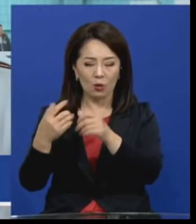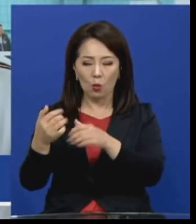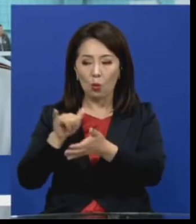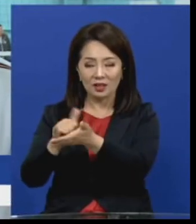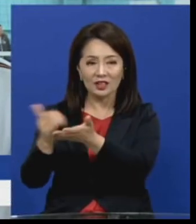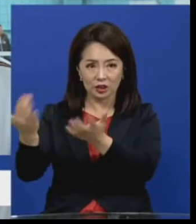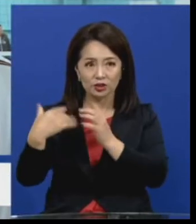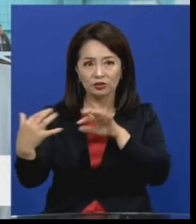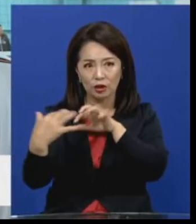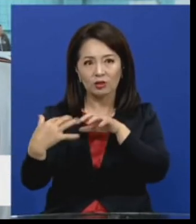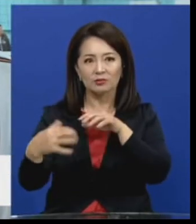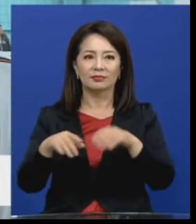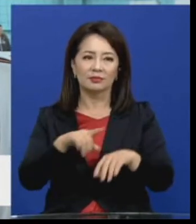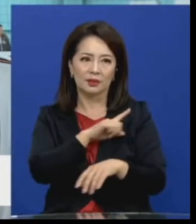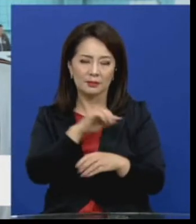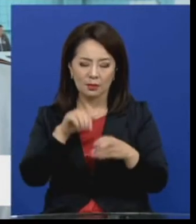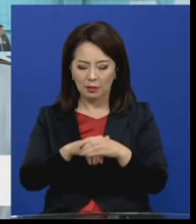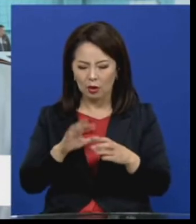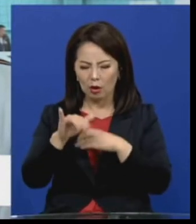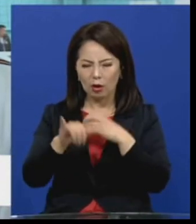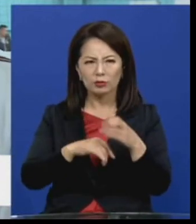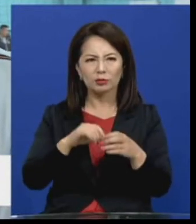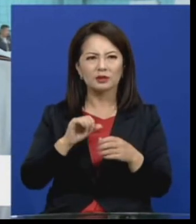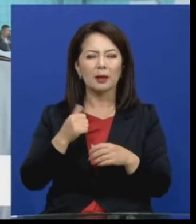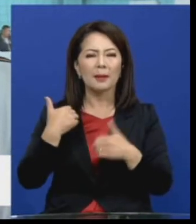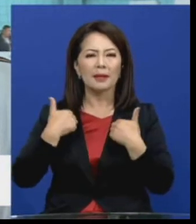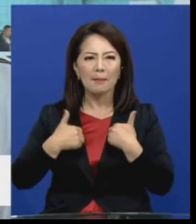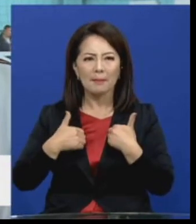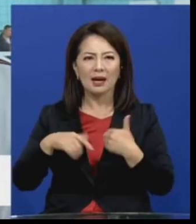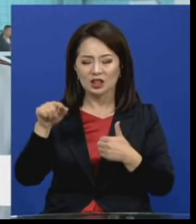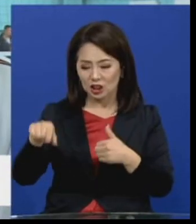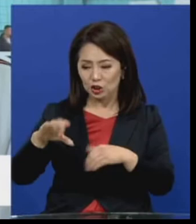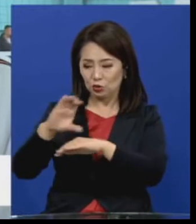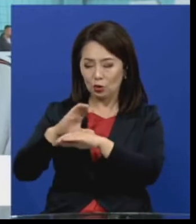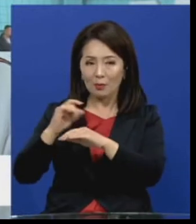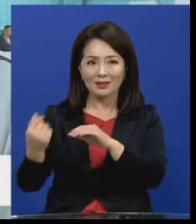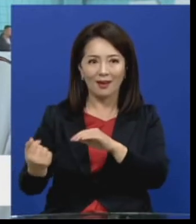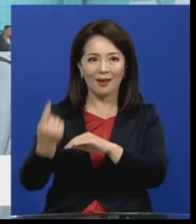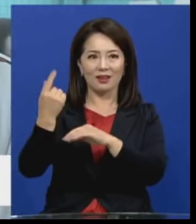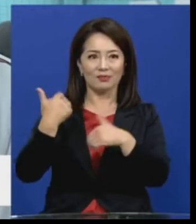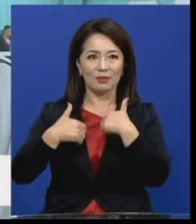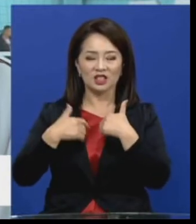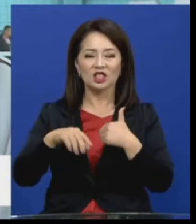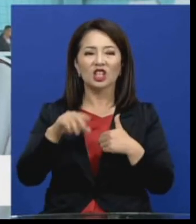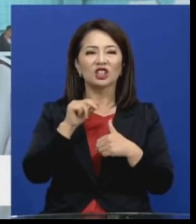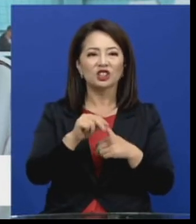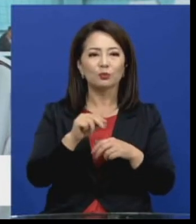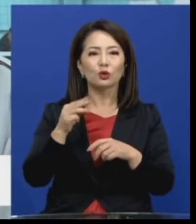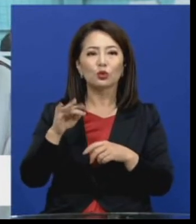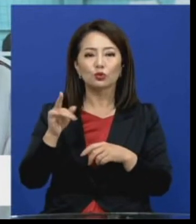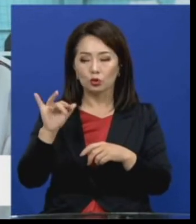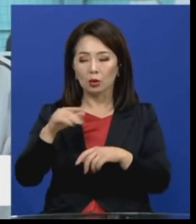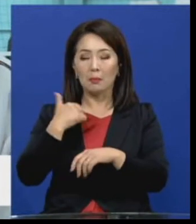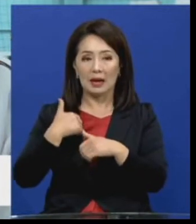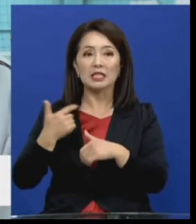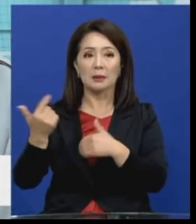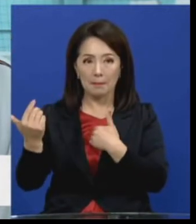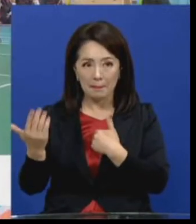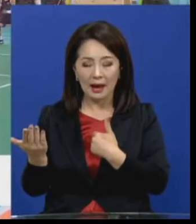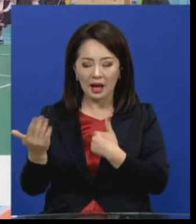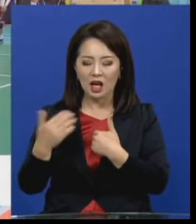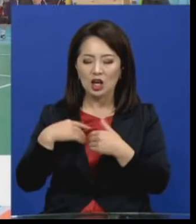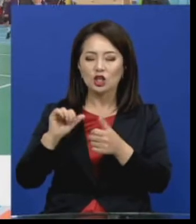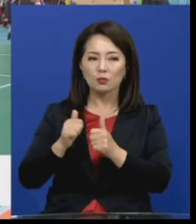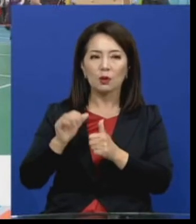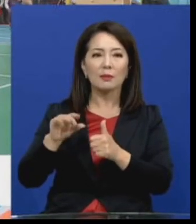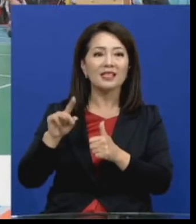бэрхүү удаан өдөр олон хүмүүсийн мастер цолтой. Өнөөдөр миний багш яг энэ сумаас хөрөнгө гаргаж ирсэн бас чимдийн 44 гэж багш байдаг спортын